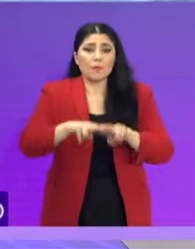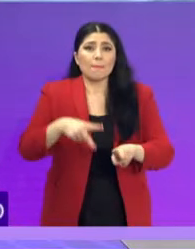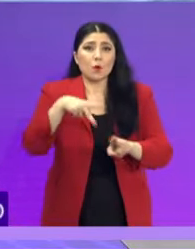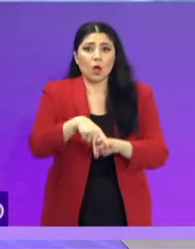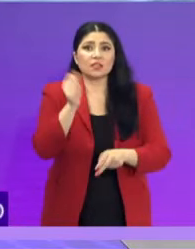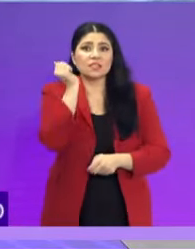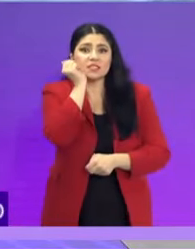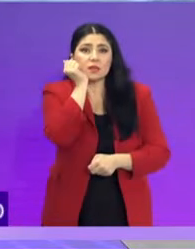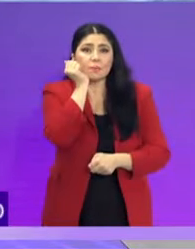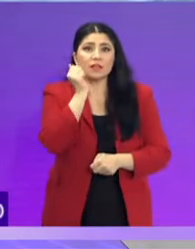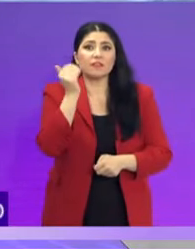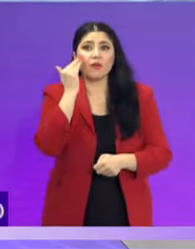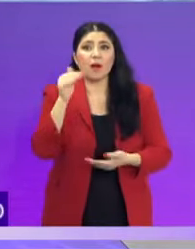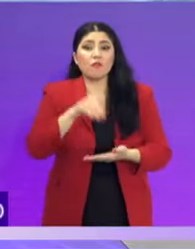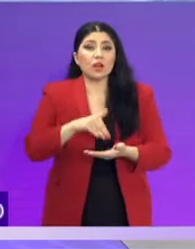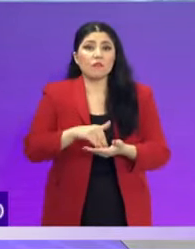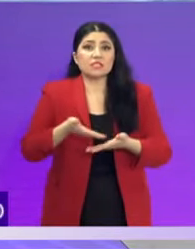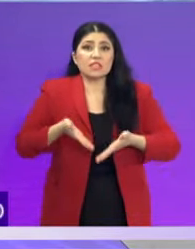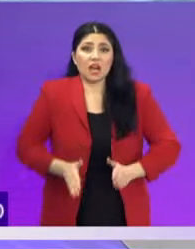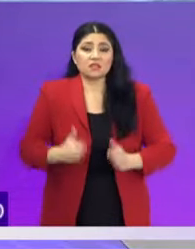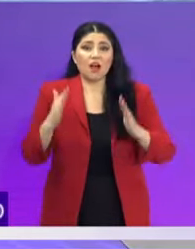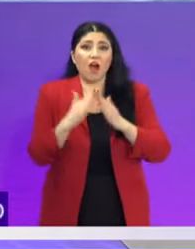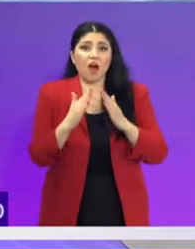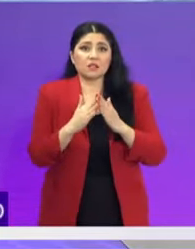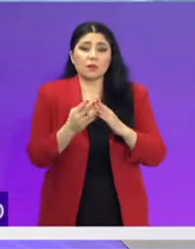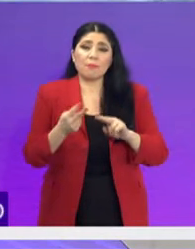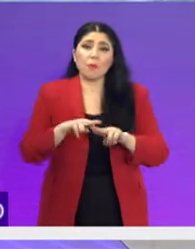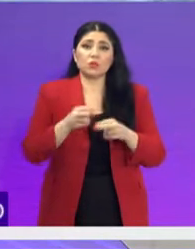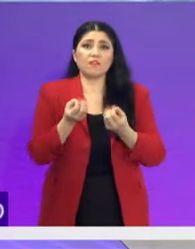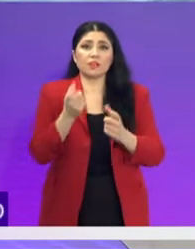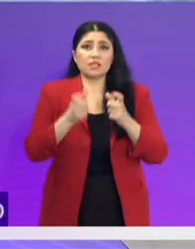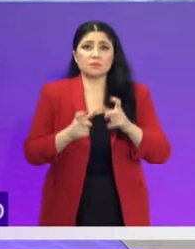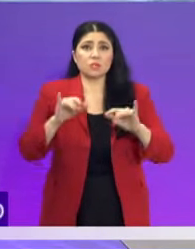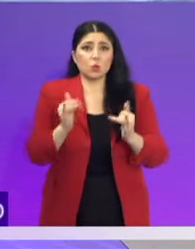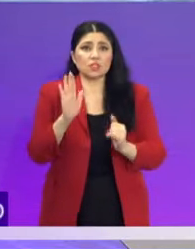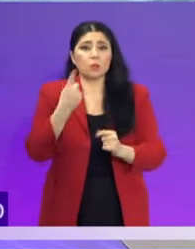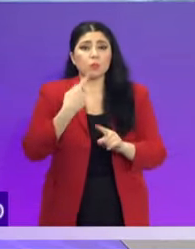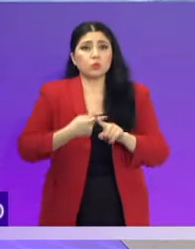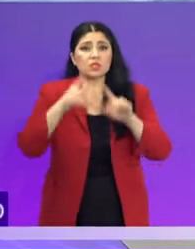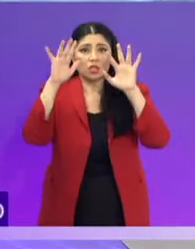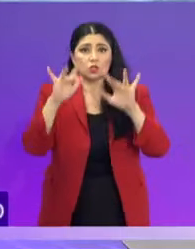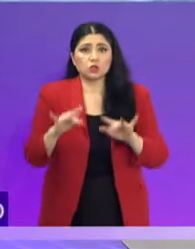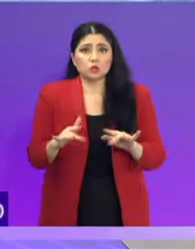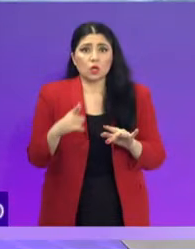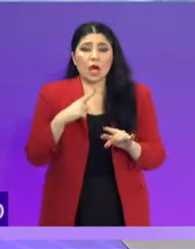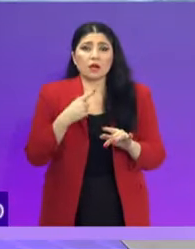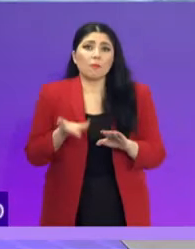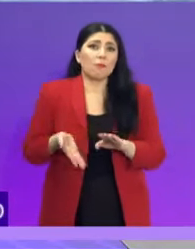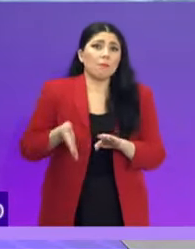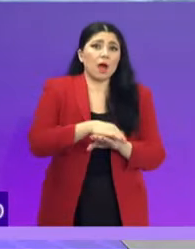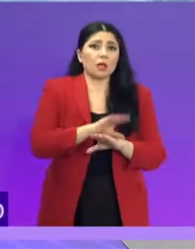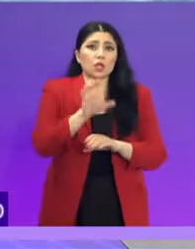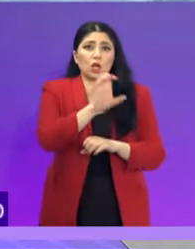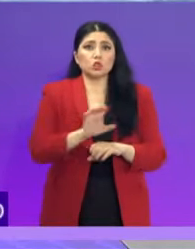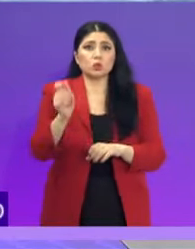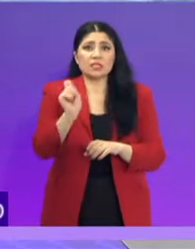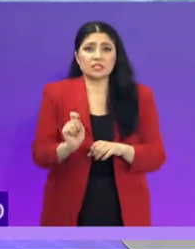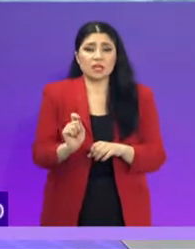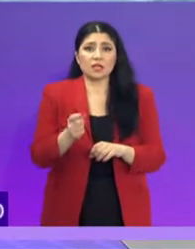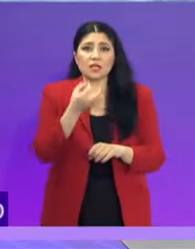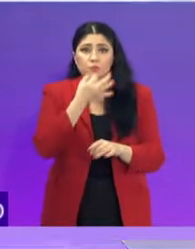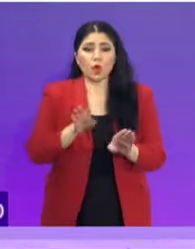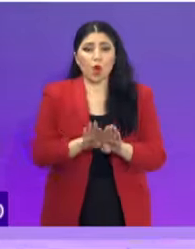așa că femeia a fost nevoită să nască acasă. Mai multe detalii despre acest caz, dar și despre ninsorile care au cuprins mare parte din țară, are